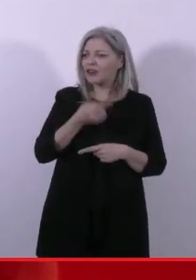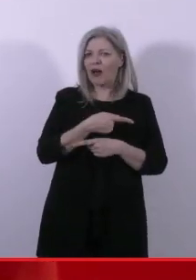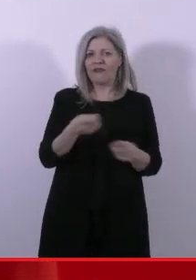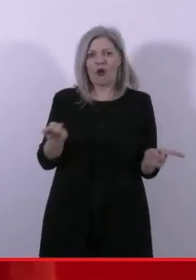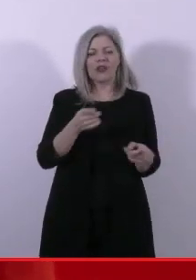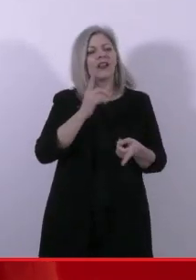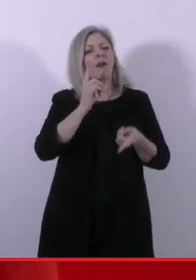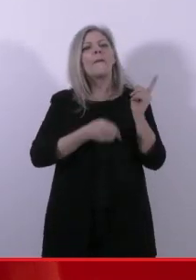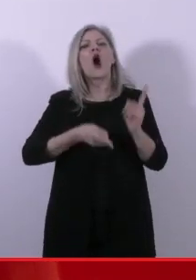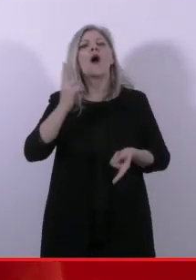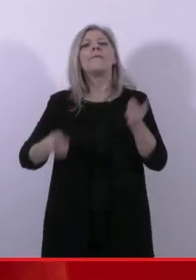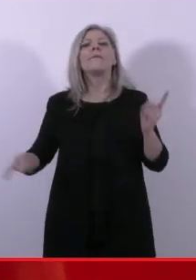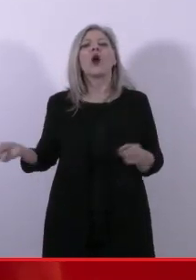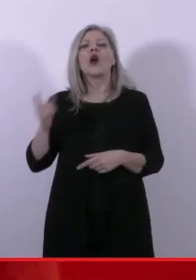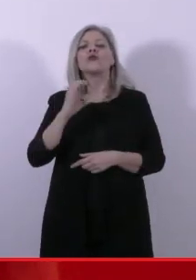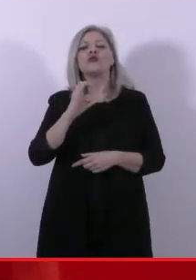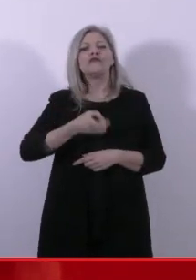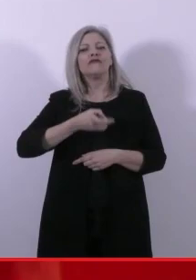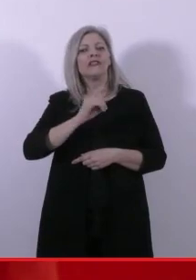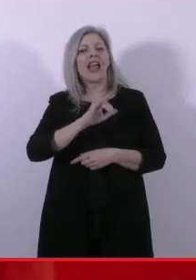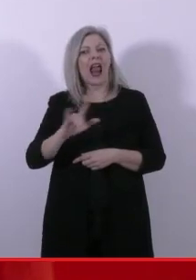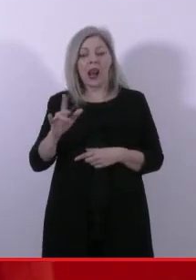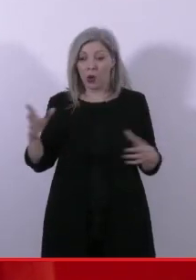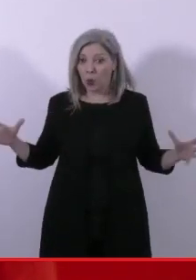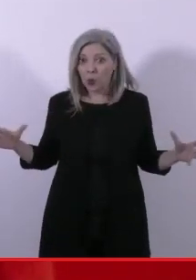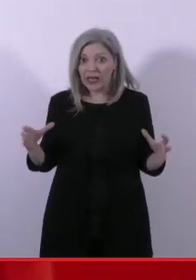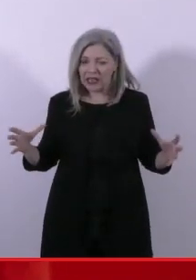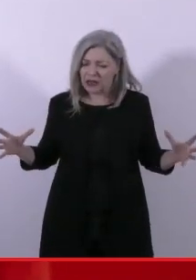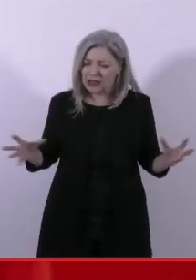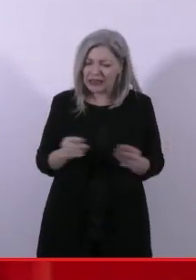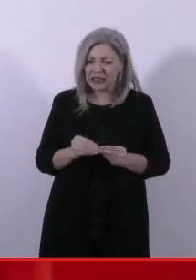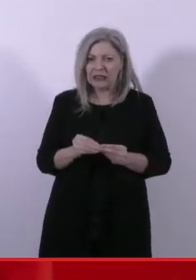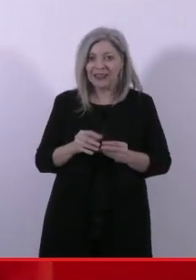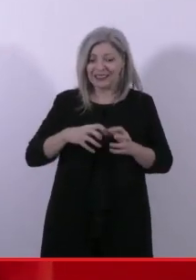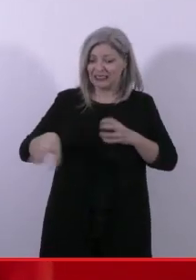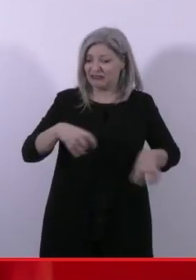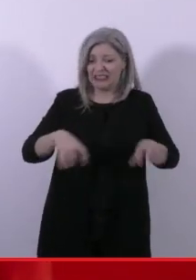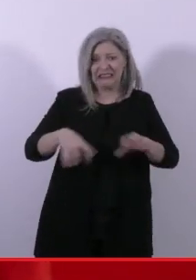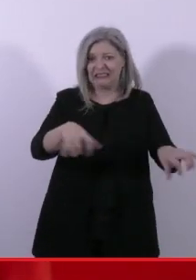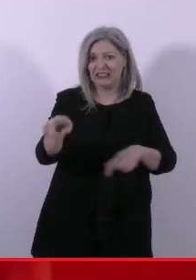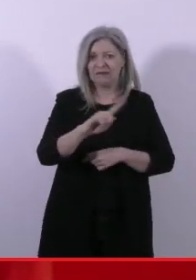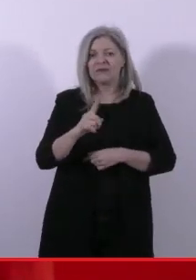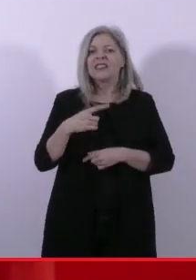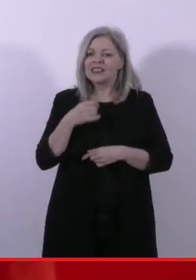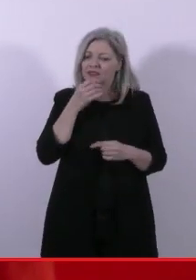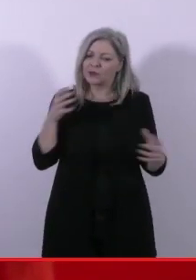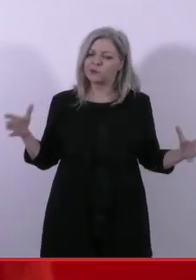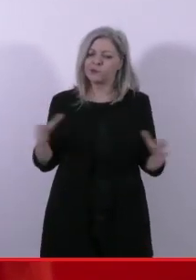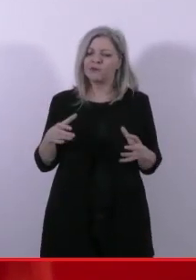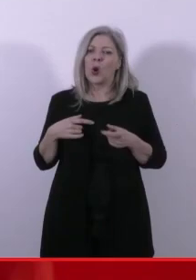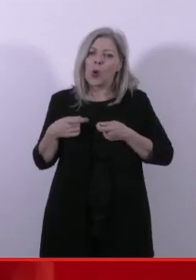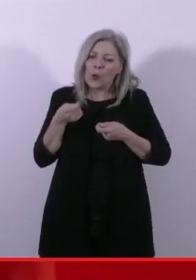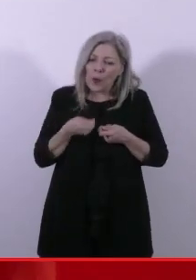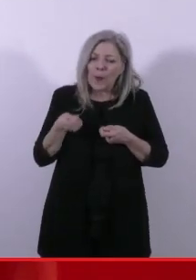parte, uniti e non divisi, ogni giorno un passo avanti. Lotto perché ci sia un processo